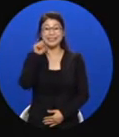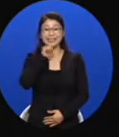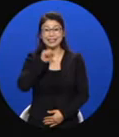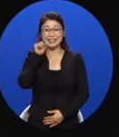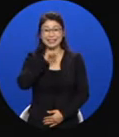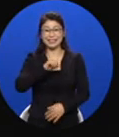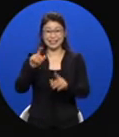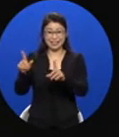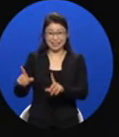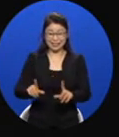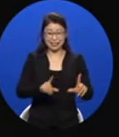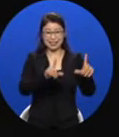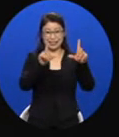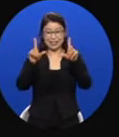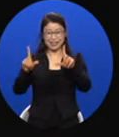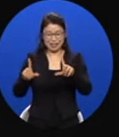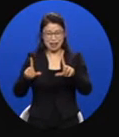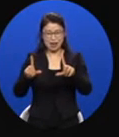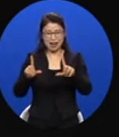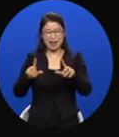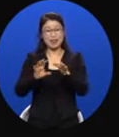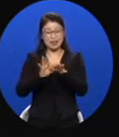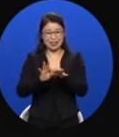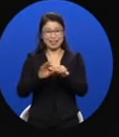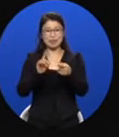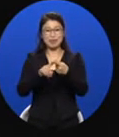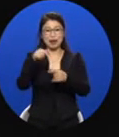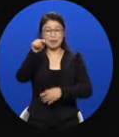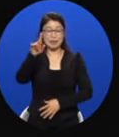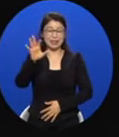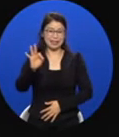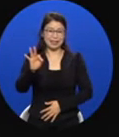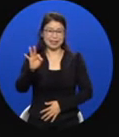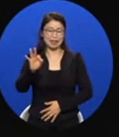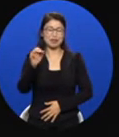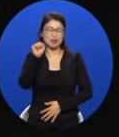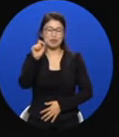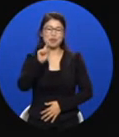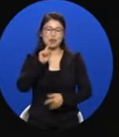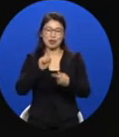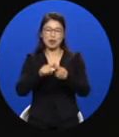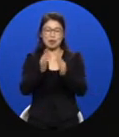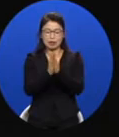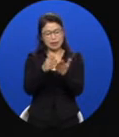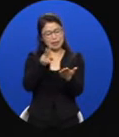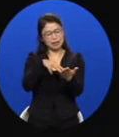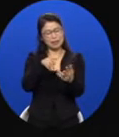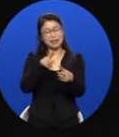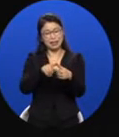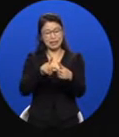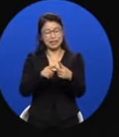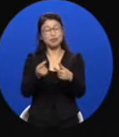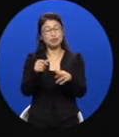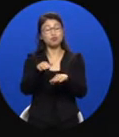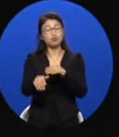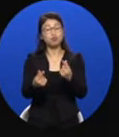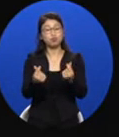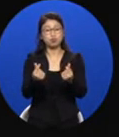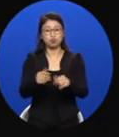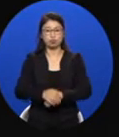생활을 주로 이제 뭐 강지용 후보처럼 뭐 책을 읽는다든가 아니면 자료를 보는 것을 주로 하고요.